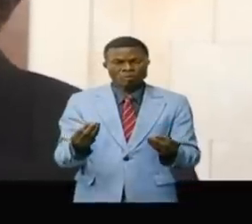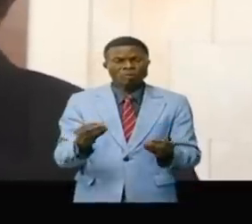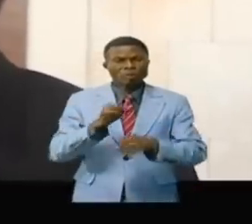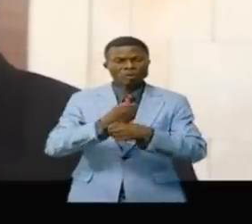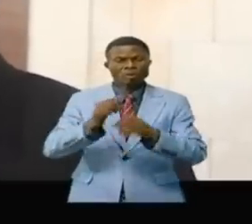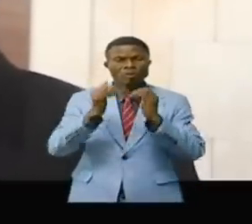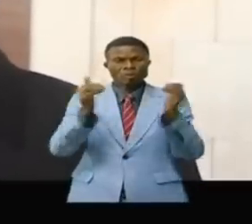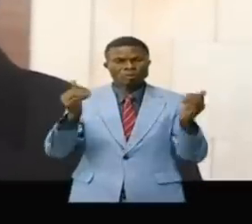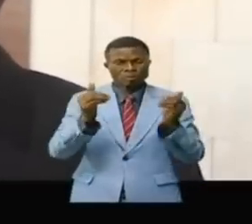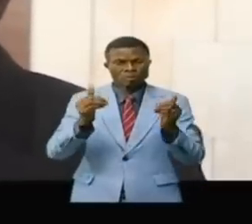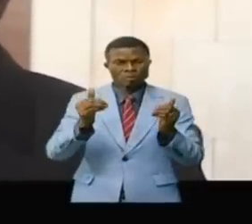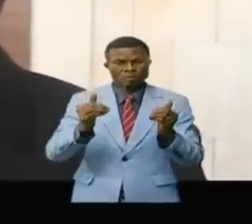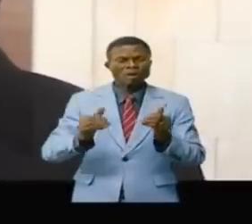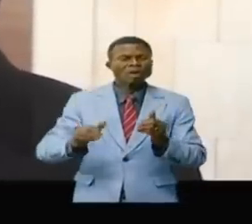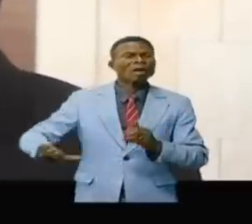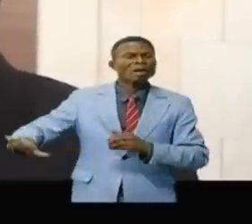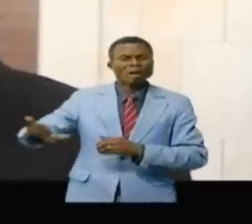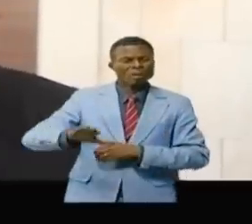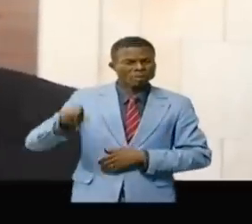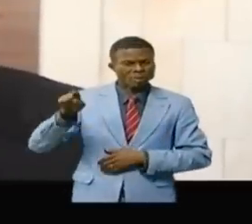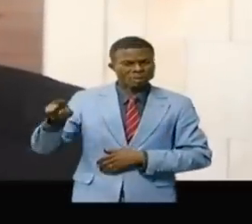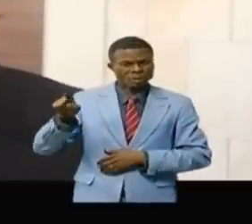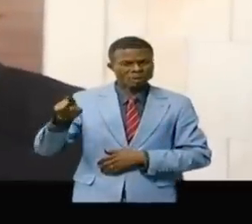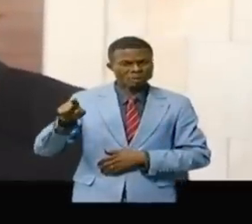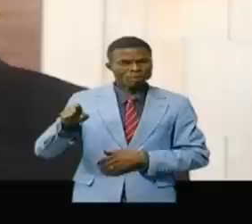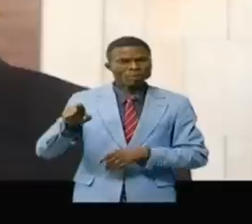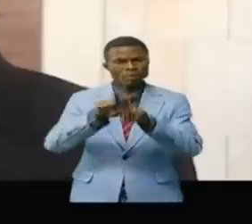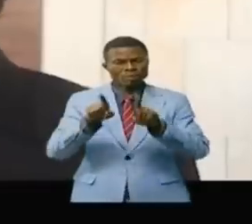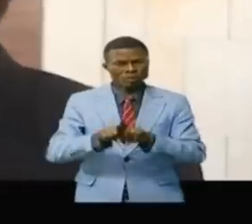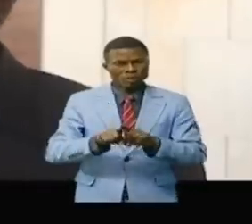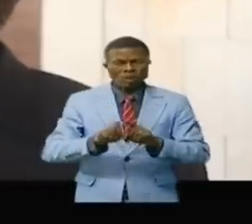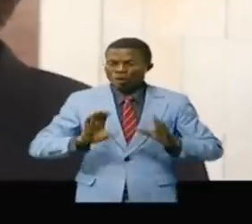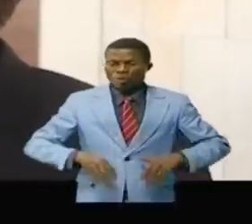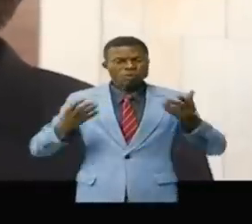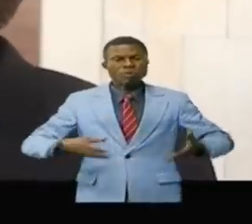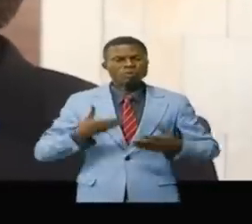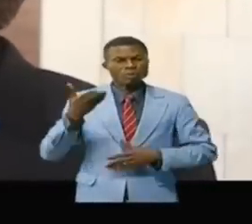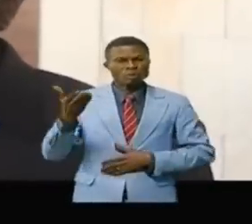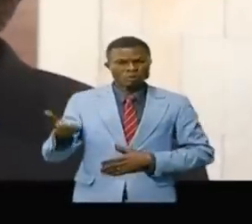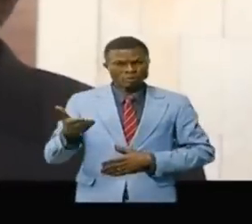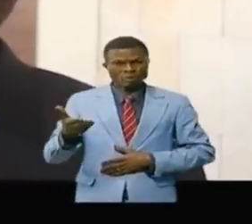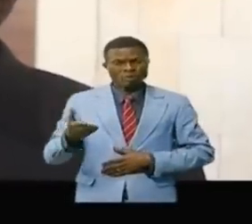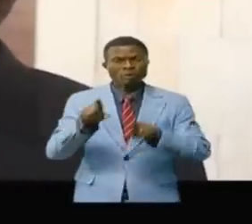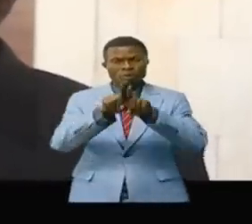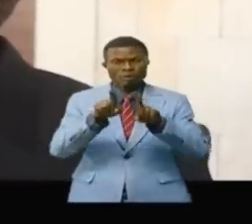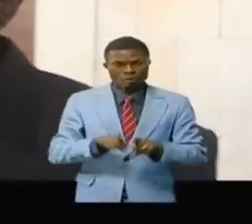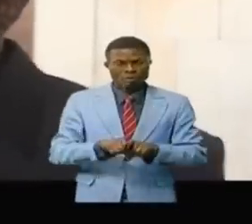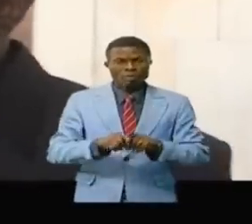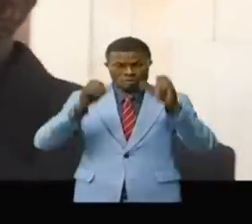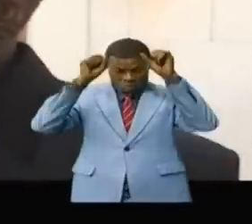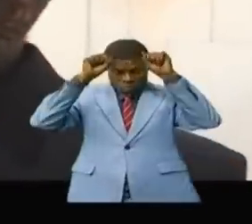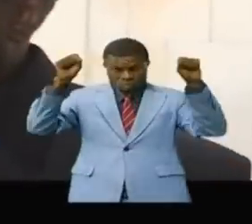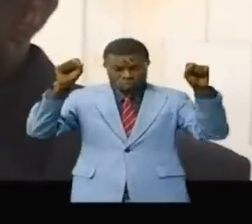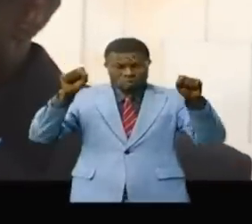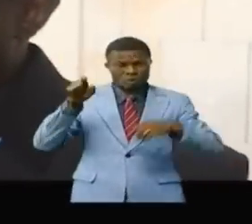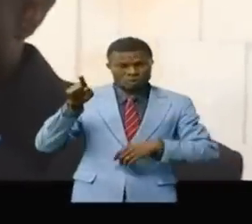restaurer la paix dans tous ces points-là où il y a eu des échauffements. Et aussi, le président, je pense